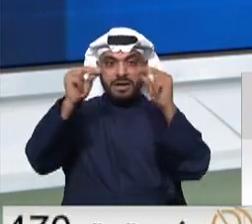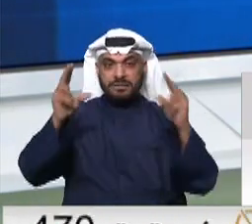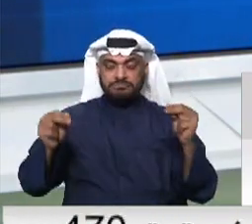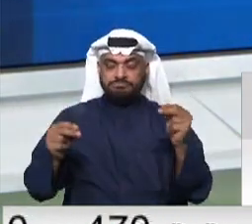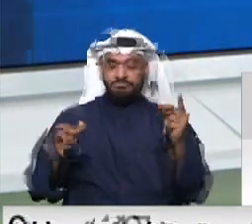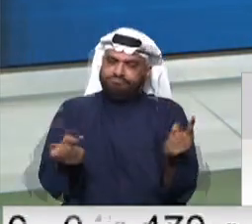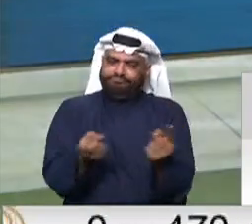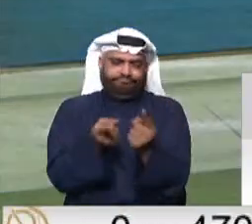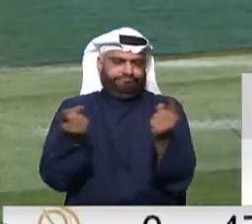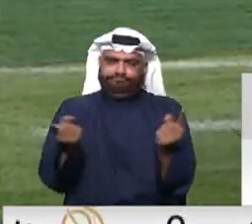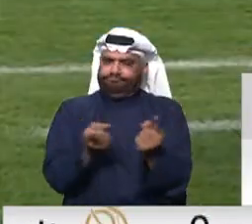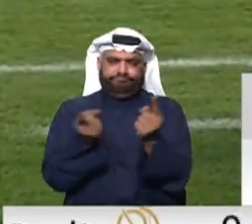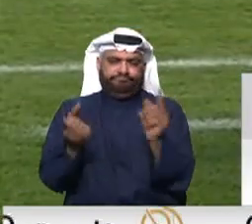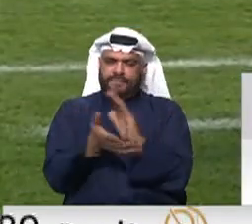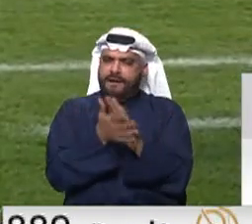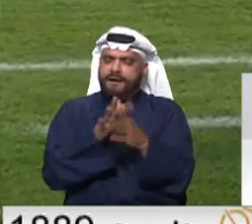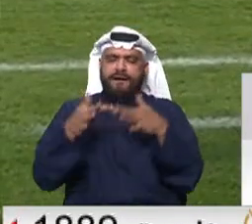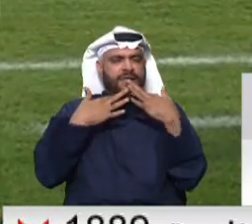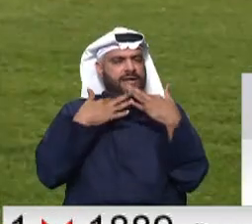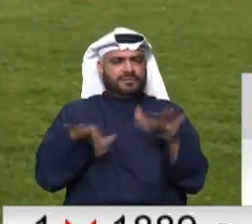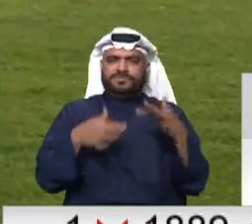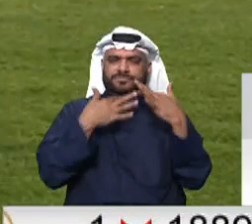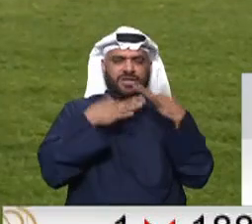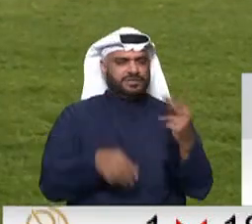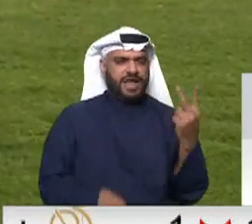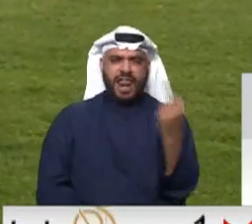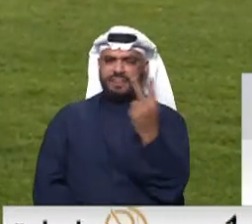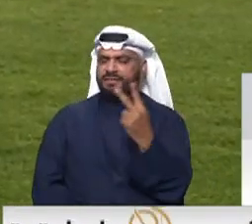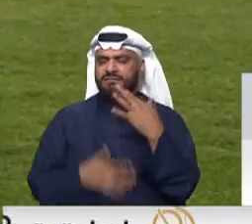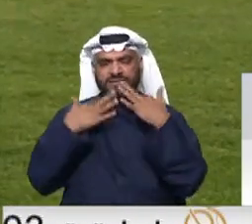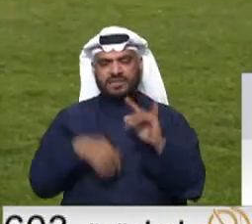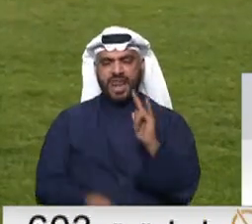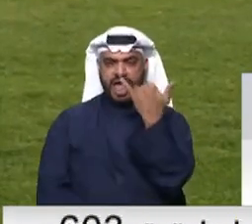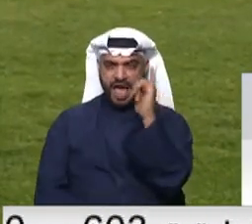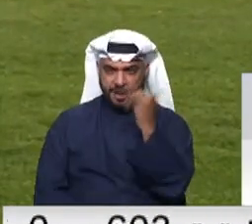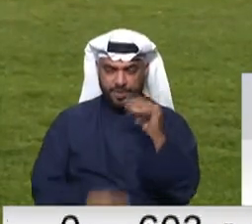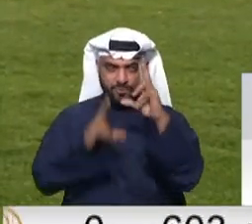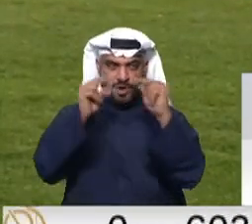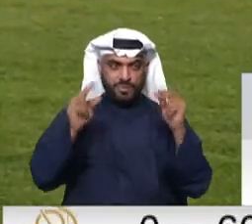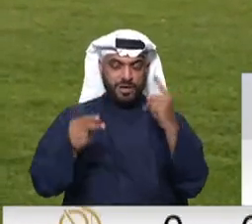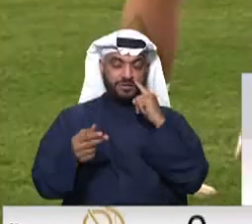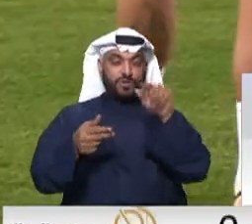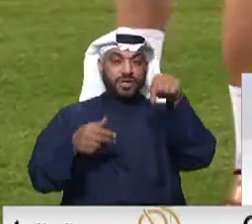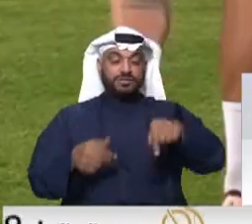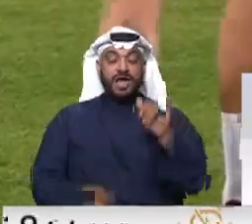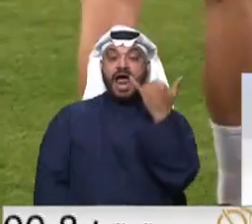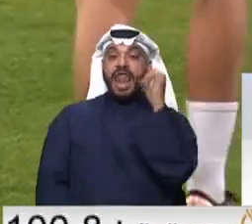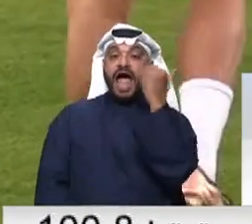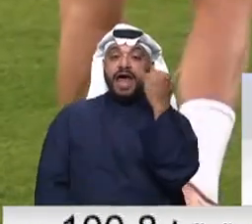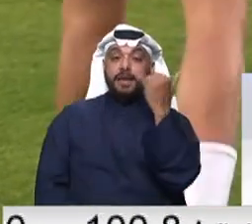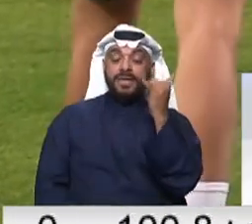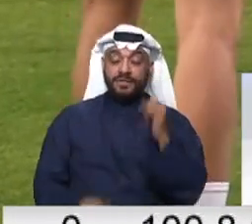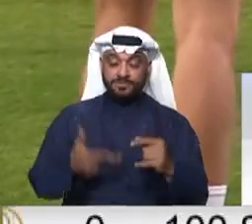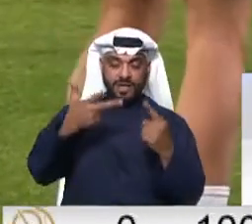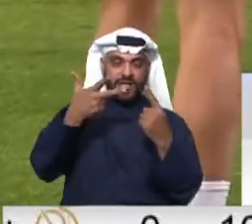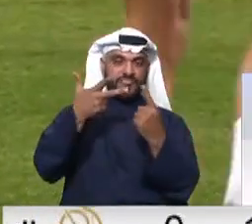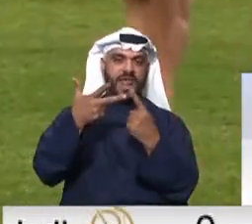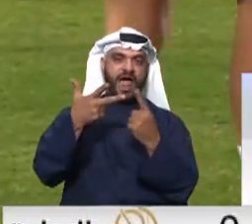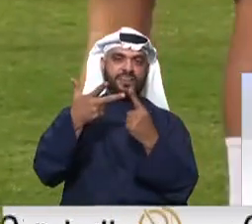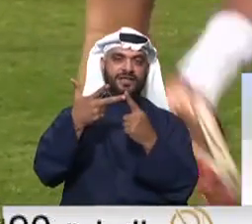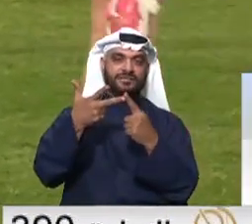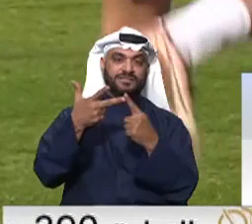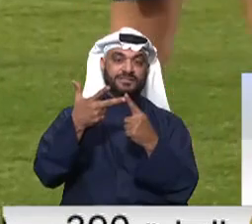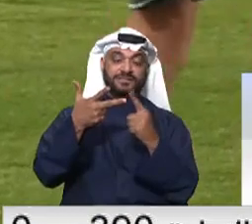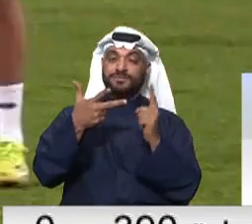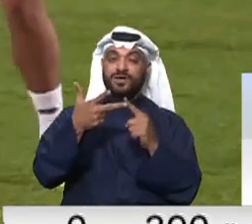حاصل بعد ان تلاشت حظوظهما في استكمال المشوار ويحتل العربي المركز الثالث في المجموعه بر خمسه نقاط